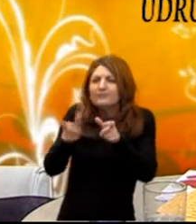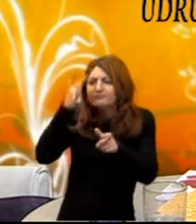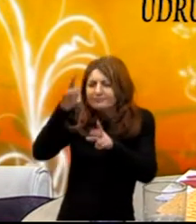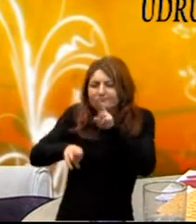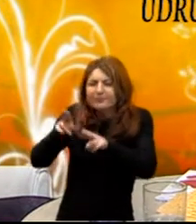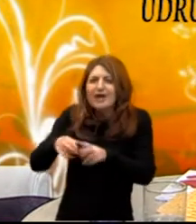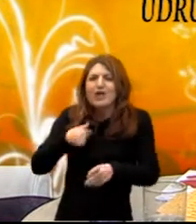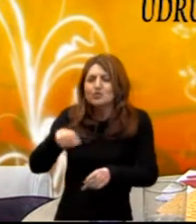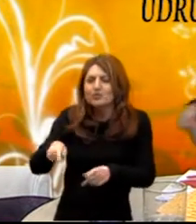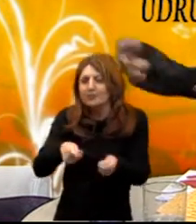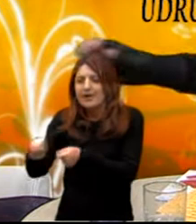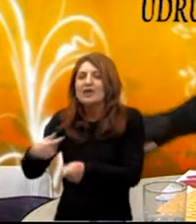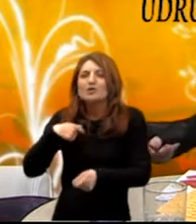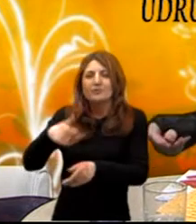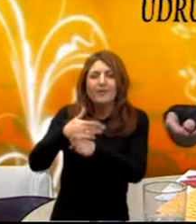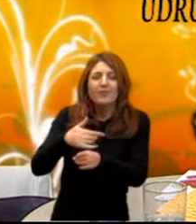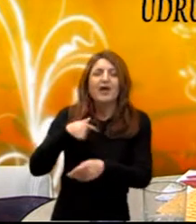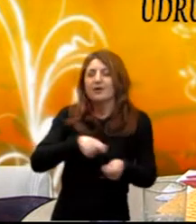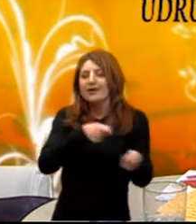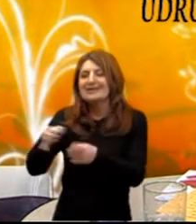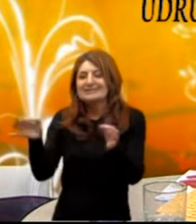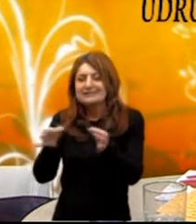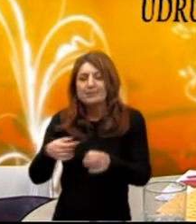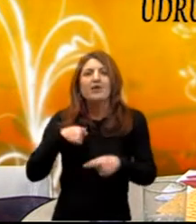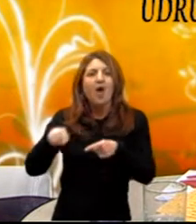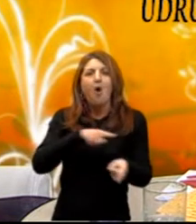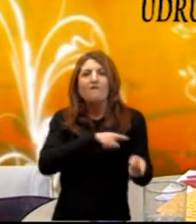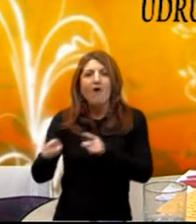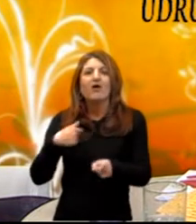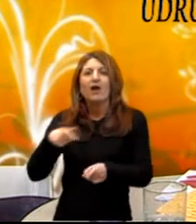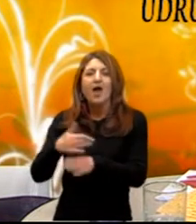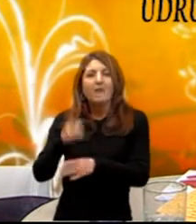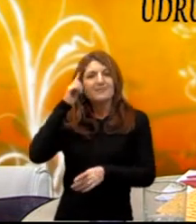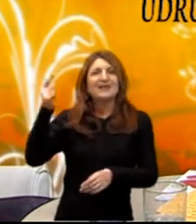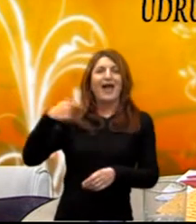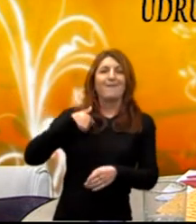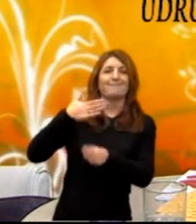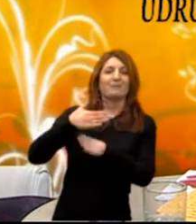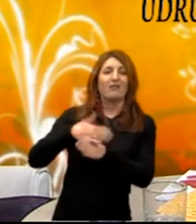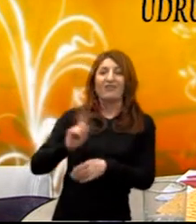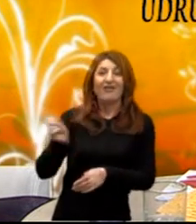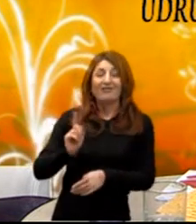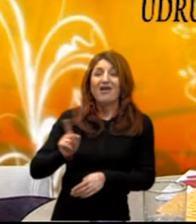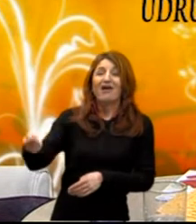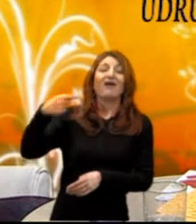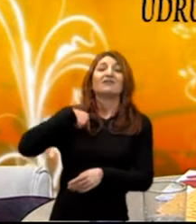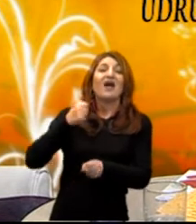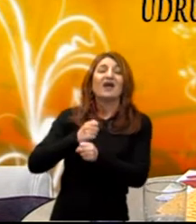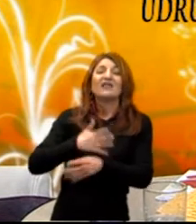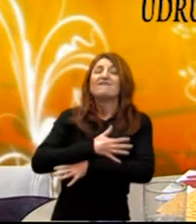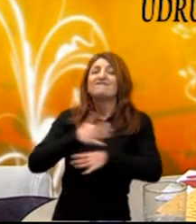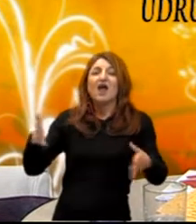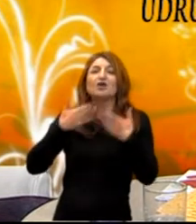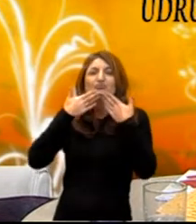pažnjom, ja ću ti tanjur maknuti, ja ću ti cipele donijeti, ja ću ti ovo, ja ću ti ono, da oni nama prave uslugu. Ne, oni prave strašnu,